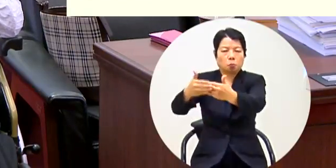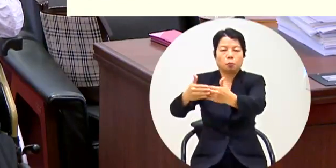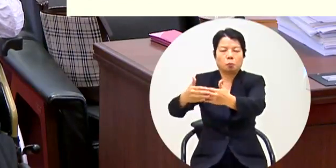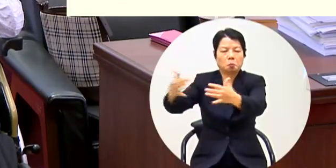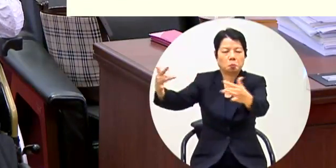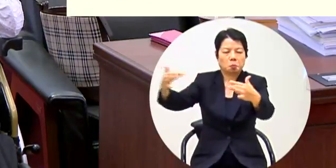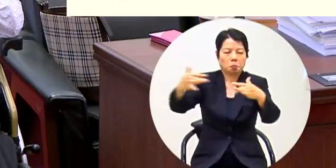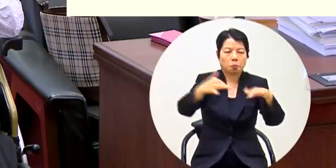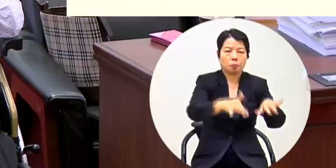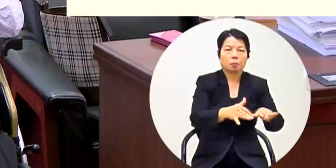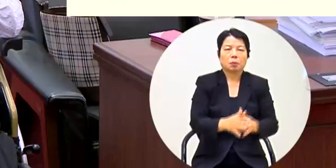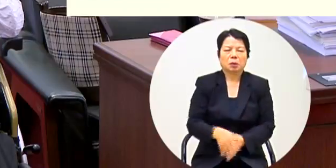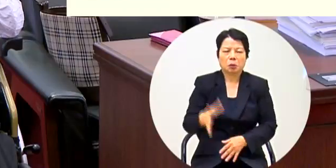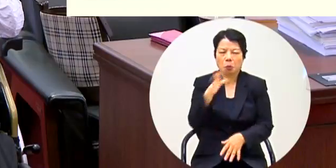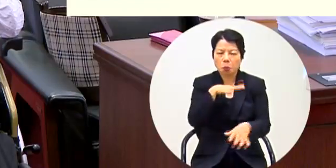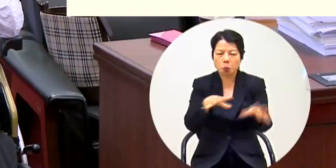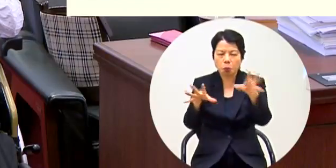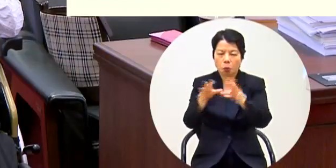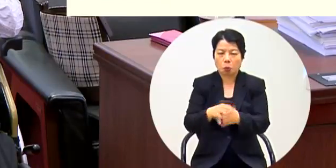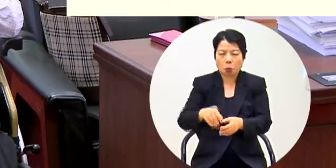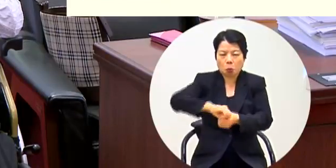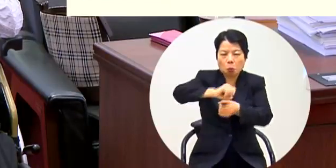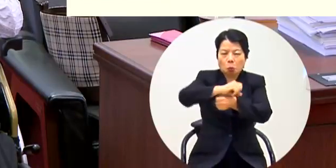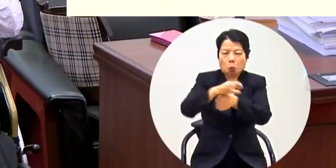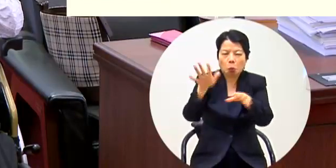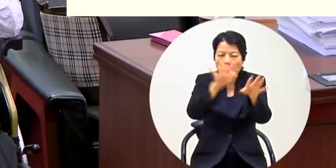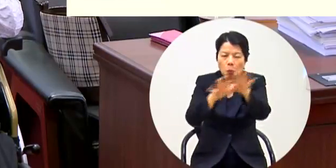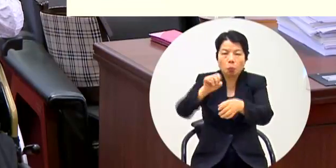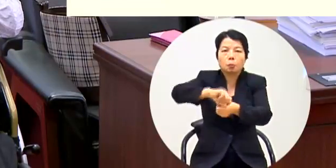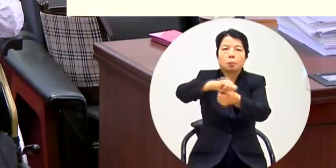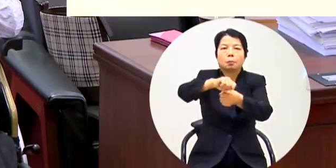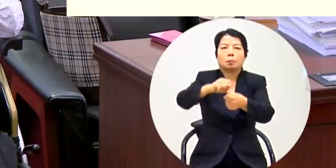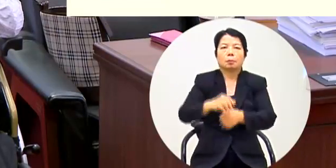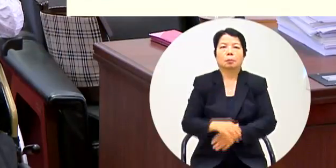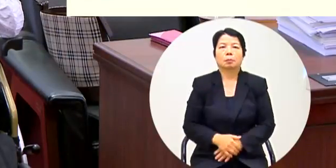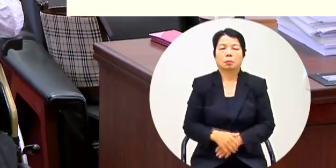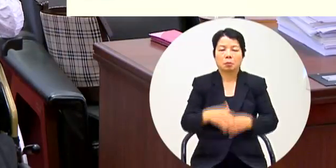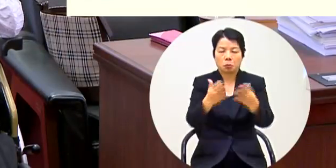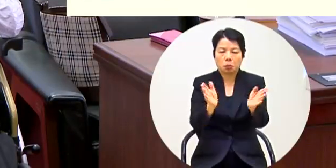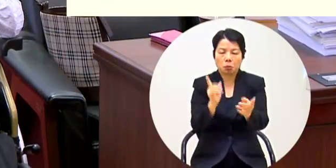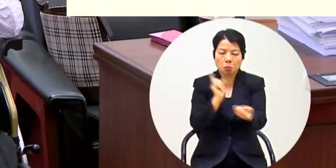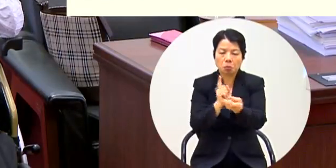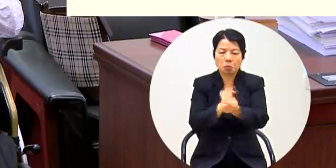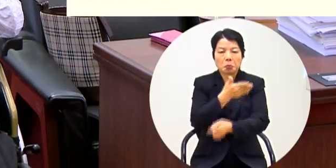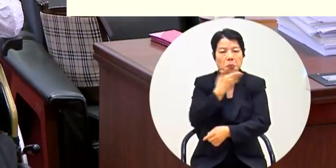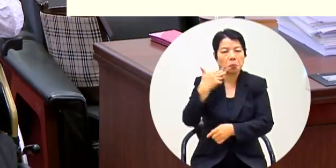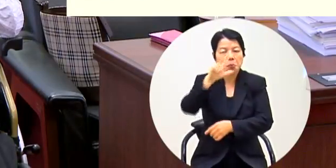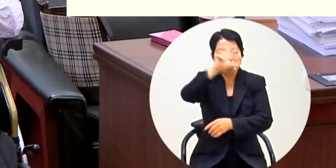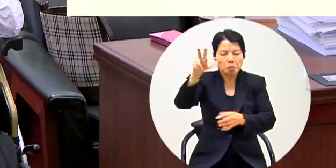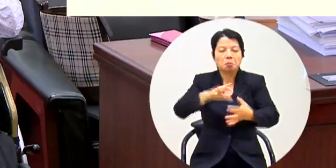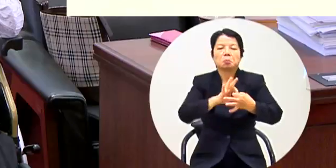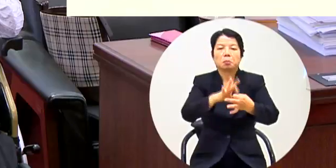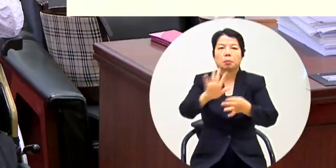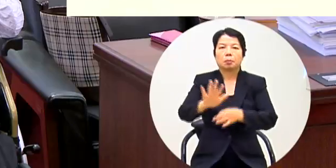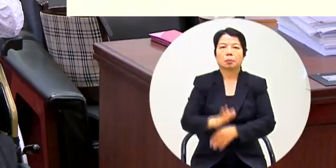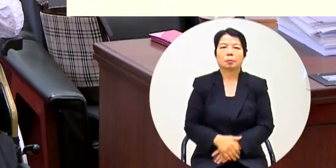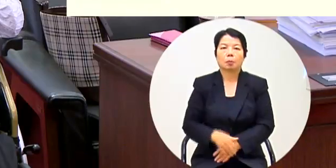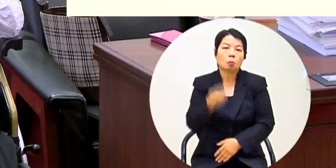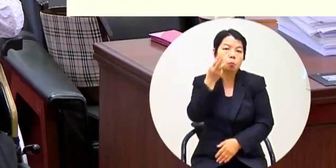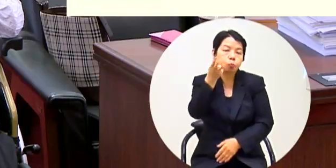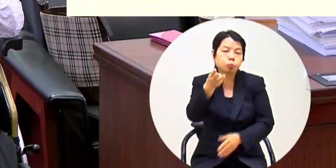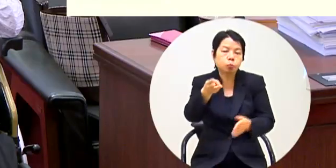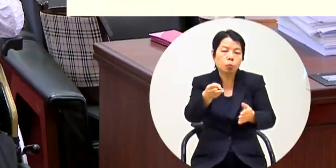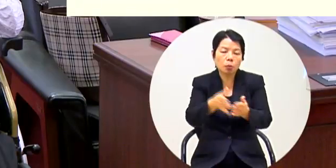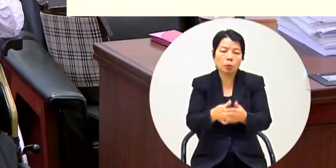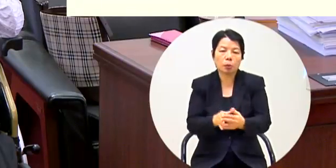重，那冬天呢又扩散不易，因为气候的关系，所以我们在这三个月里头呢要抗空污确实要做比较多